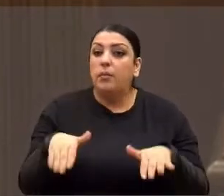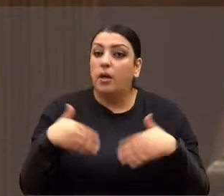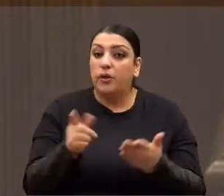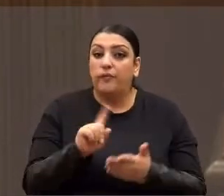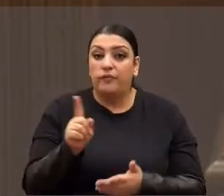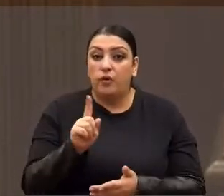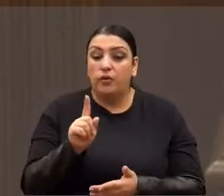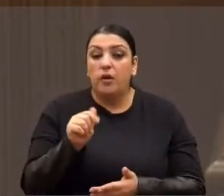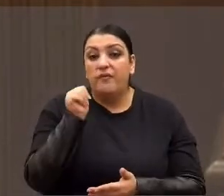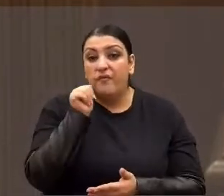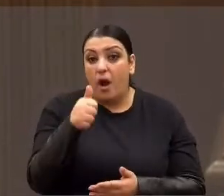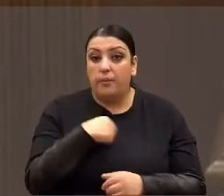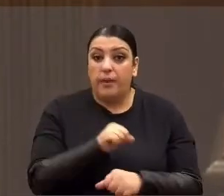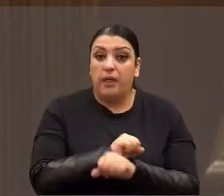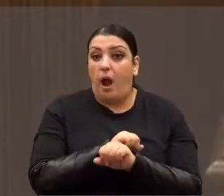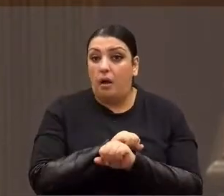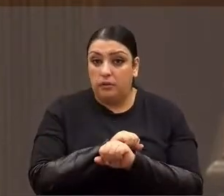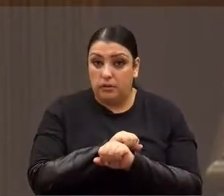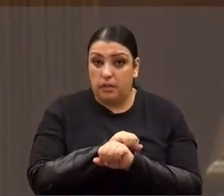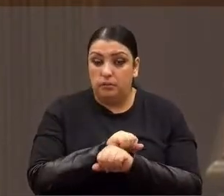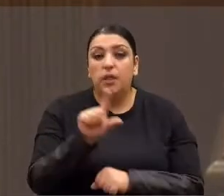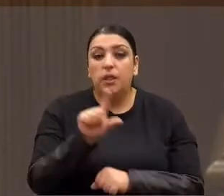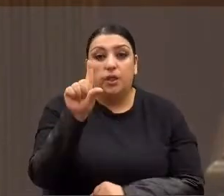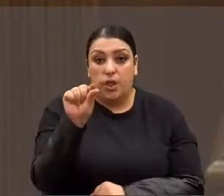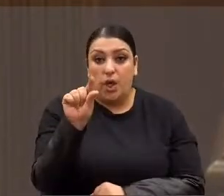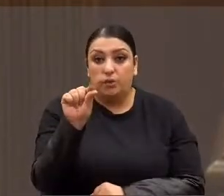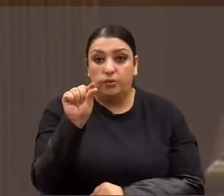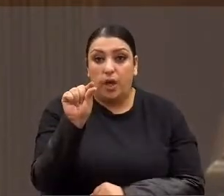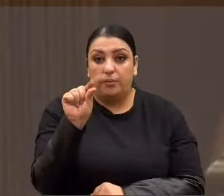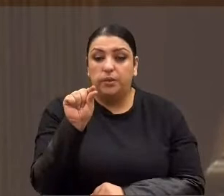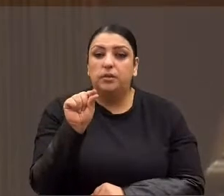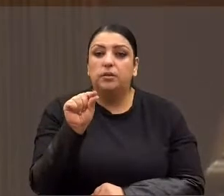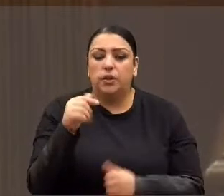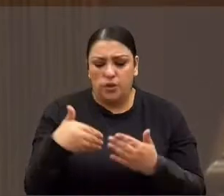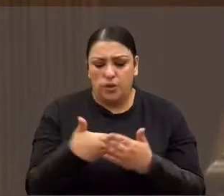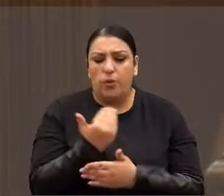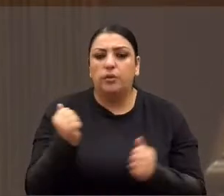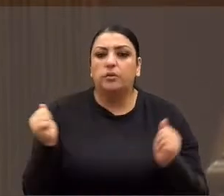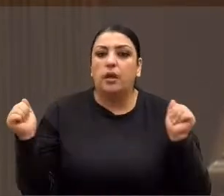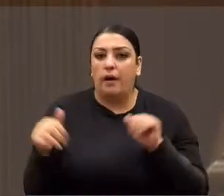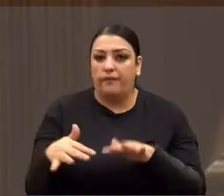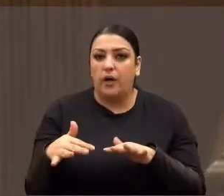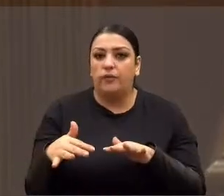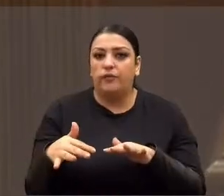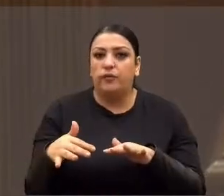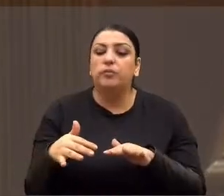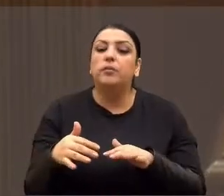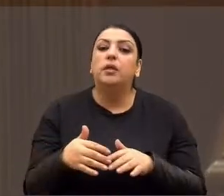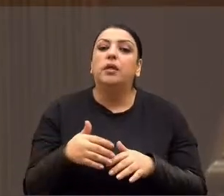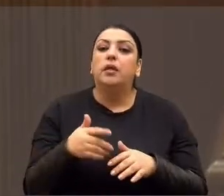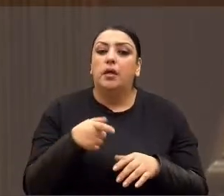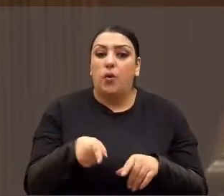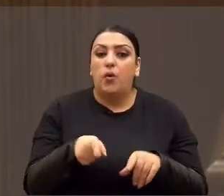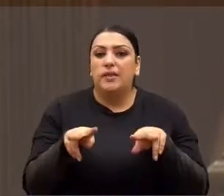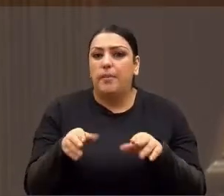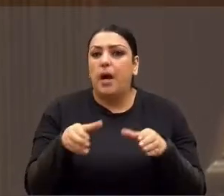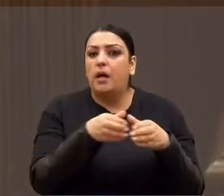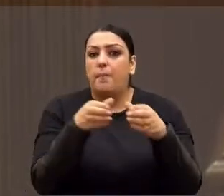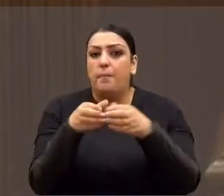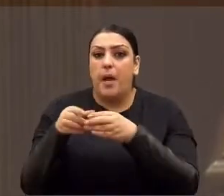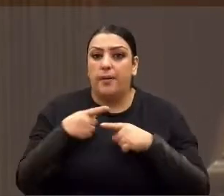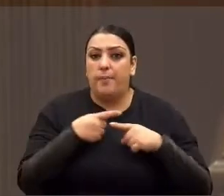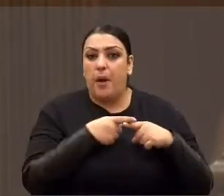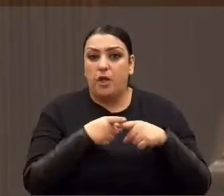վաղը հանգստանանք, 2 շաբթի նորից հավաքվում ենք, գուցե խմբերի բաժանվելով,